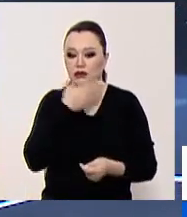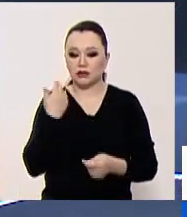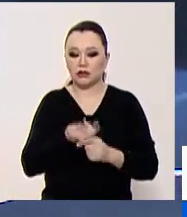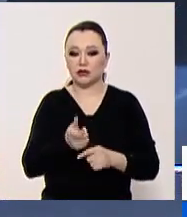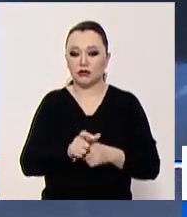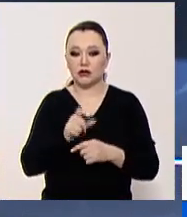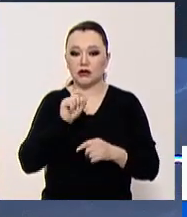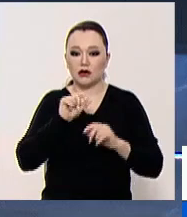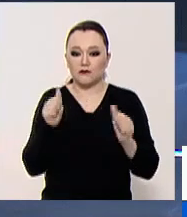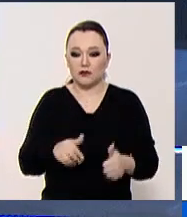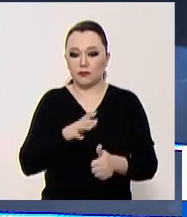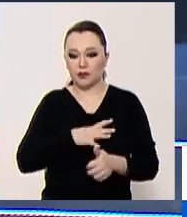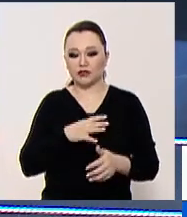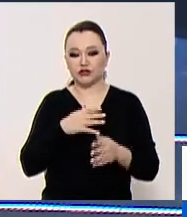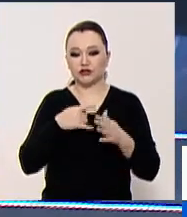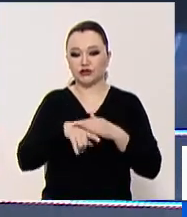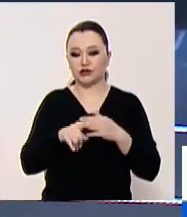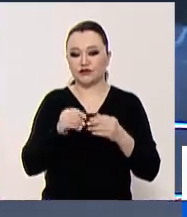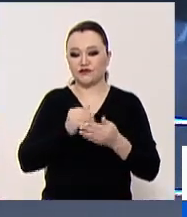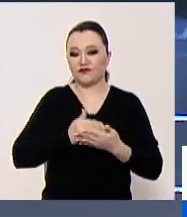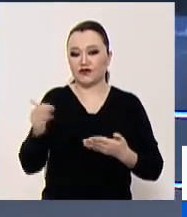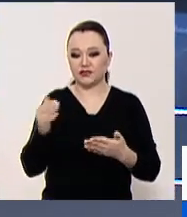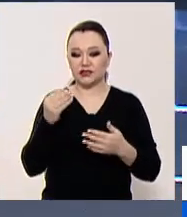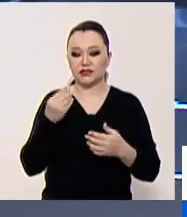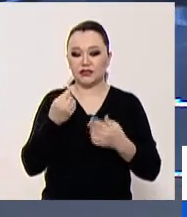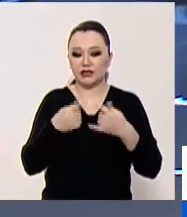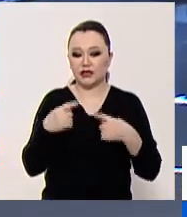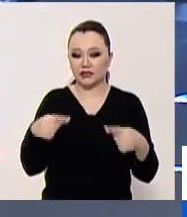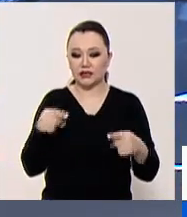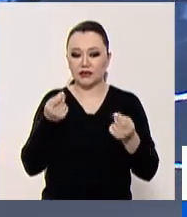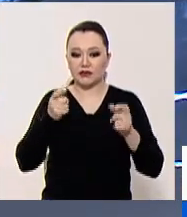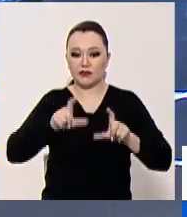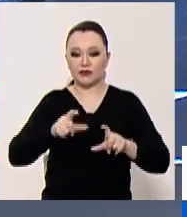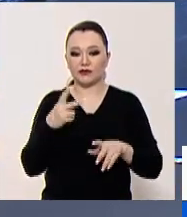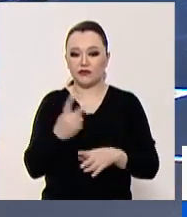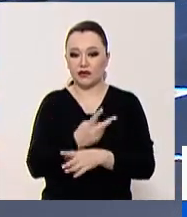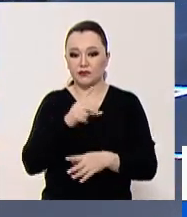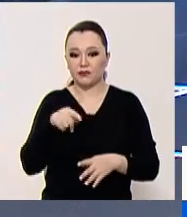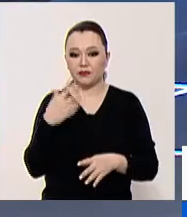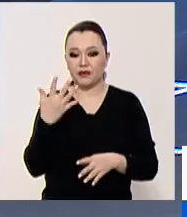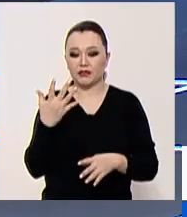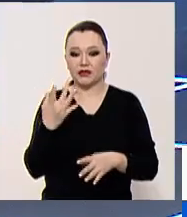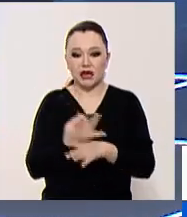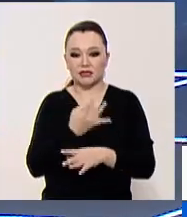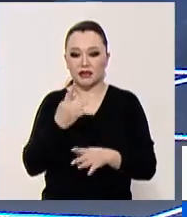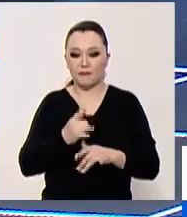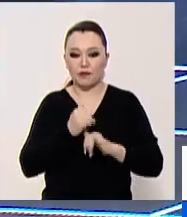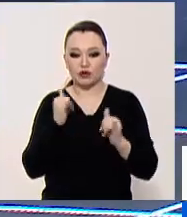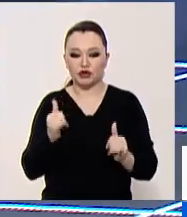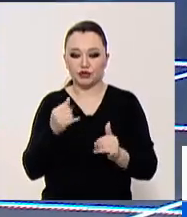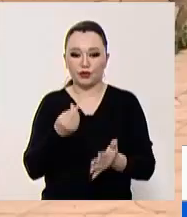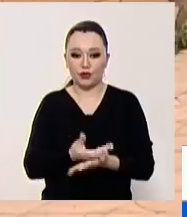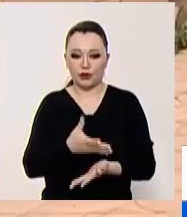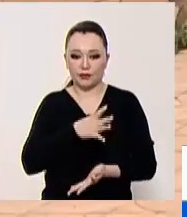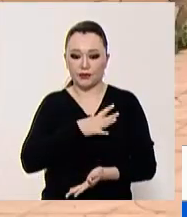в этом году значительно выросли. Стоимость некоторой органики подорожала в 2,5 раза. Анастасия Новикова с подробностями.